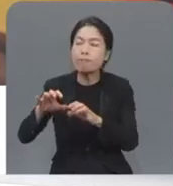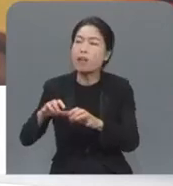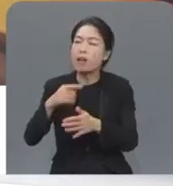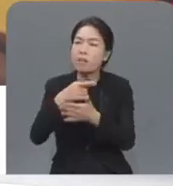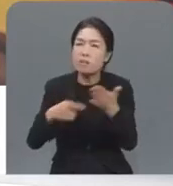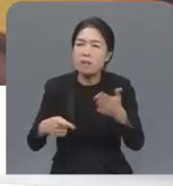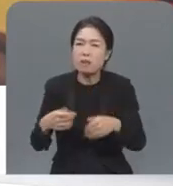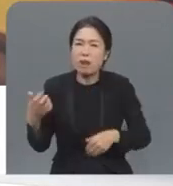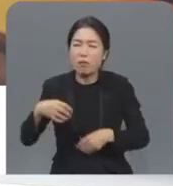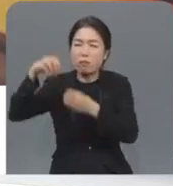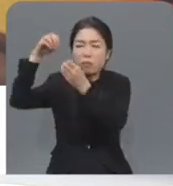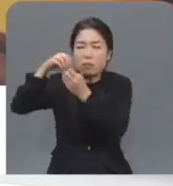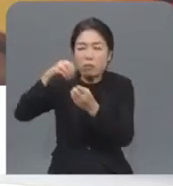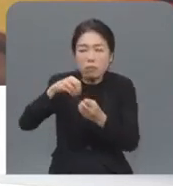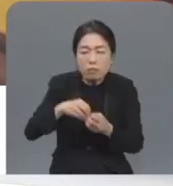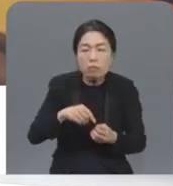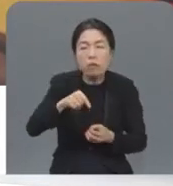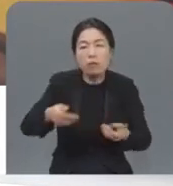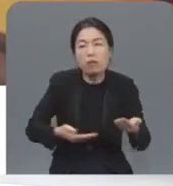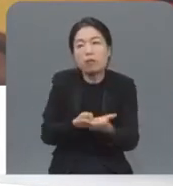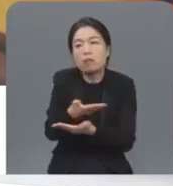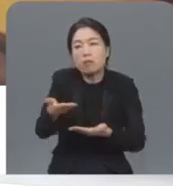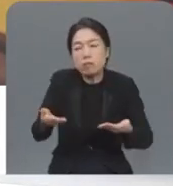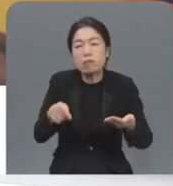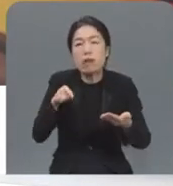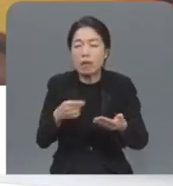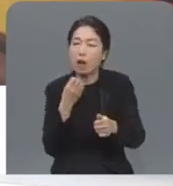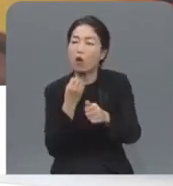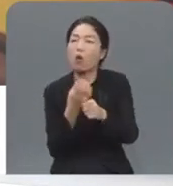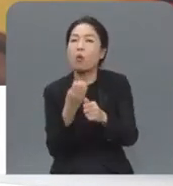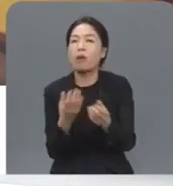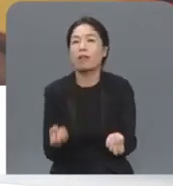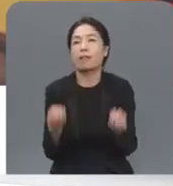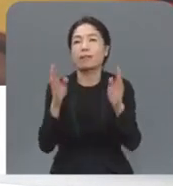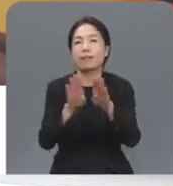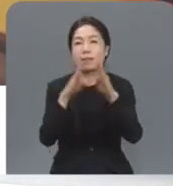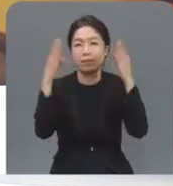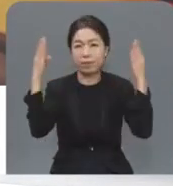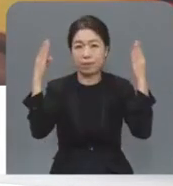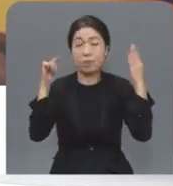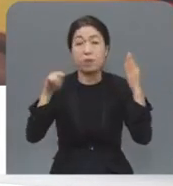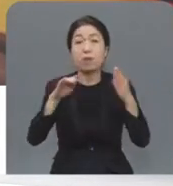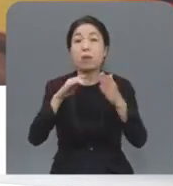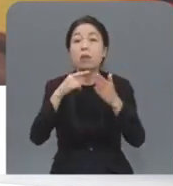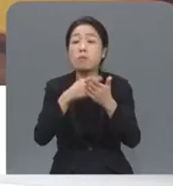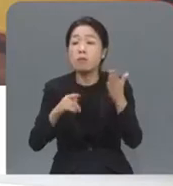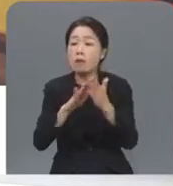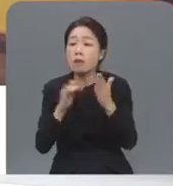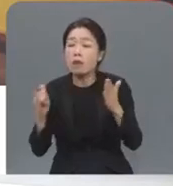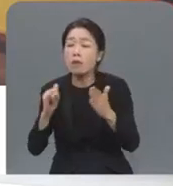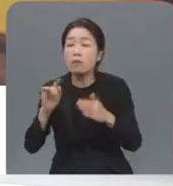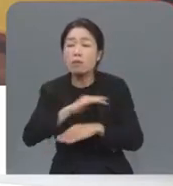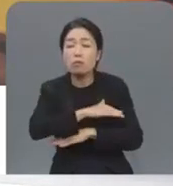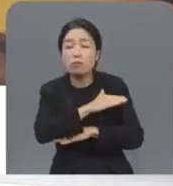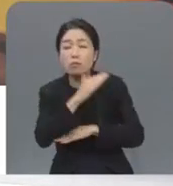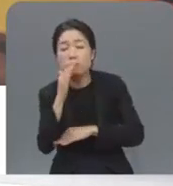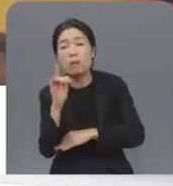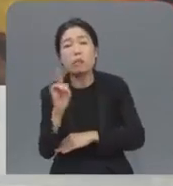피해와 아픔을 나누는 고발 대회가 열렸습니다 양창희 기자가 유족들의 이야기를 들어봤습니다